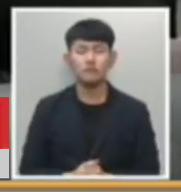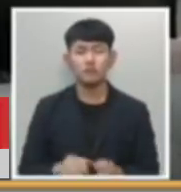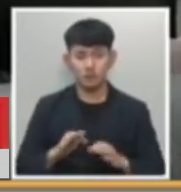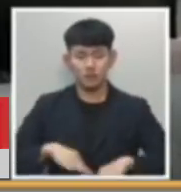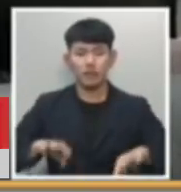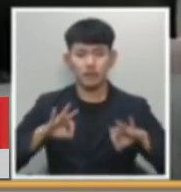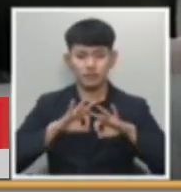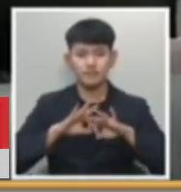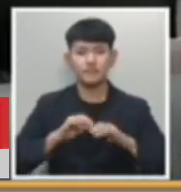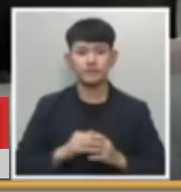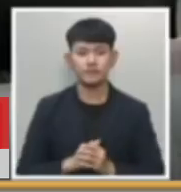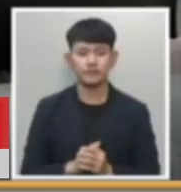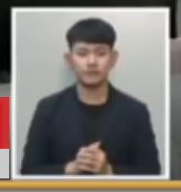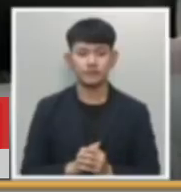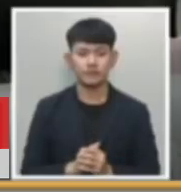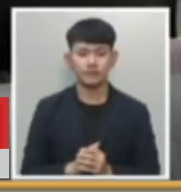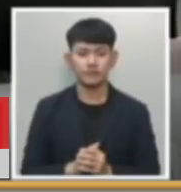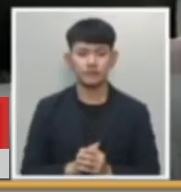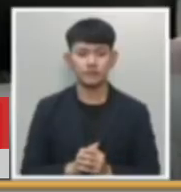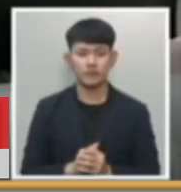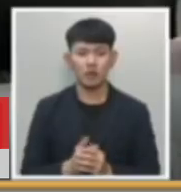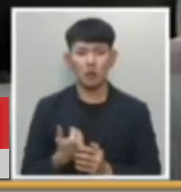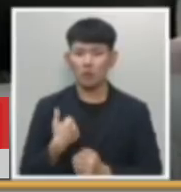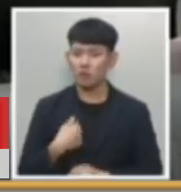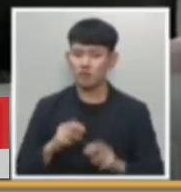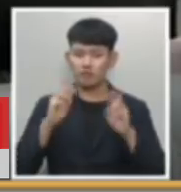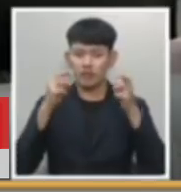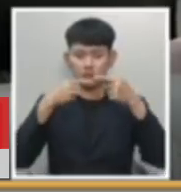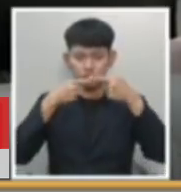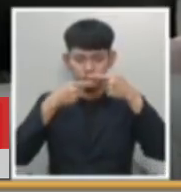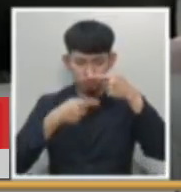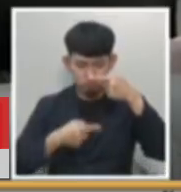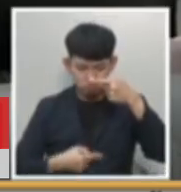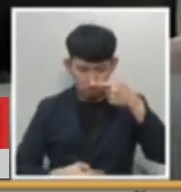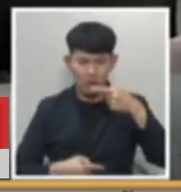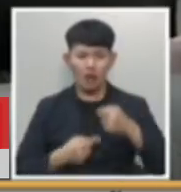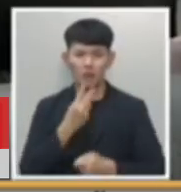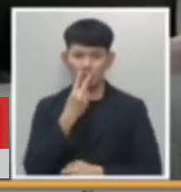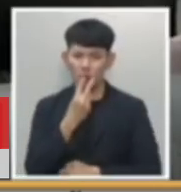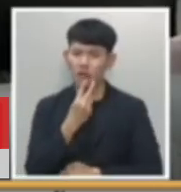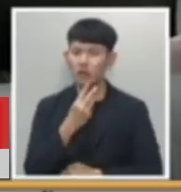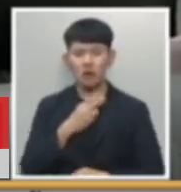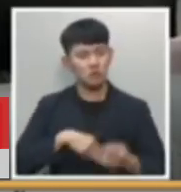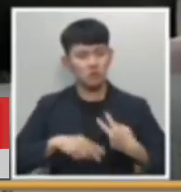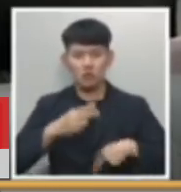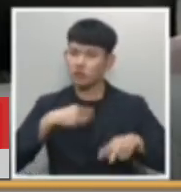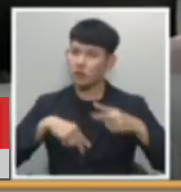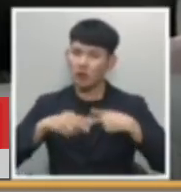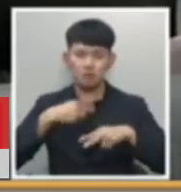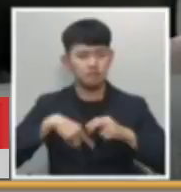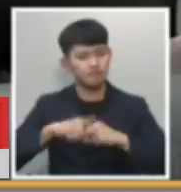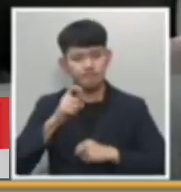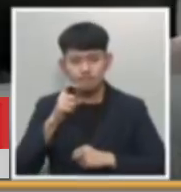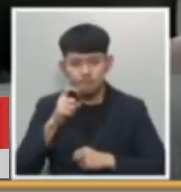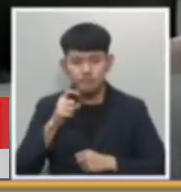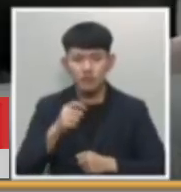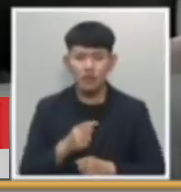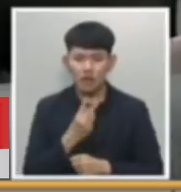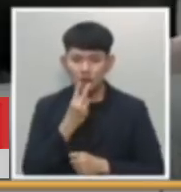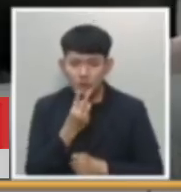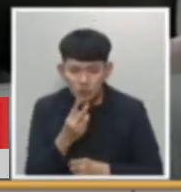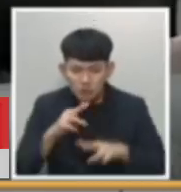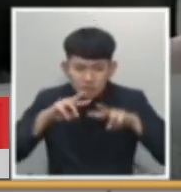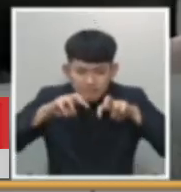คัญอีกเรื่องหนึ่งก็คือว่ามีหลายเรื่องไม่สามารถที่จะตรวจสอบไม่สามารถที่จะตามไปดู